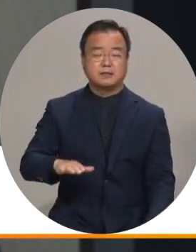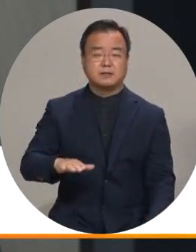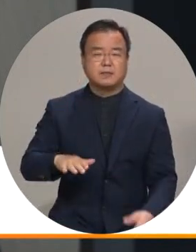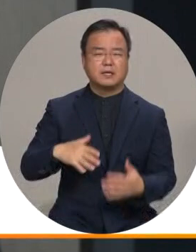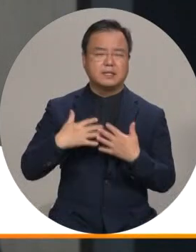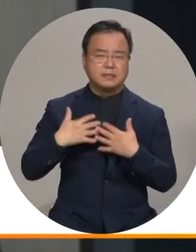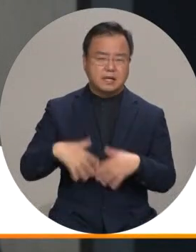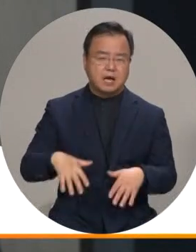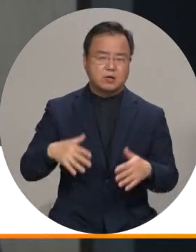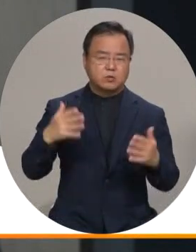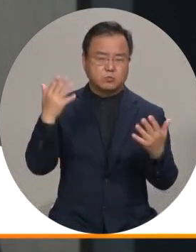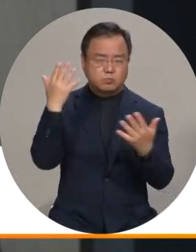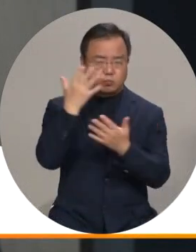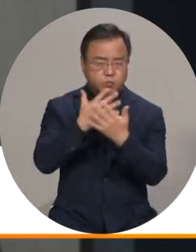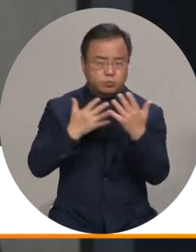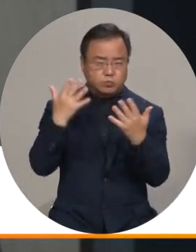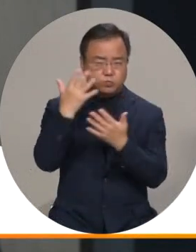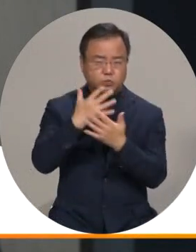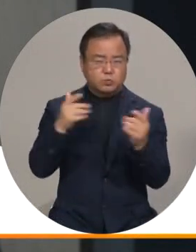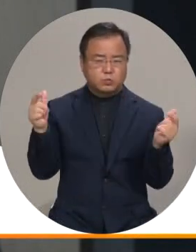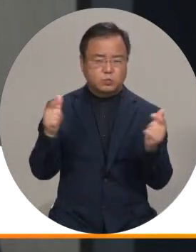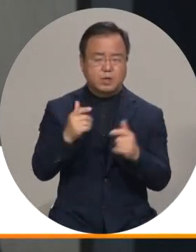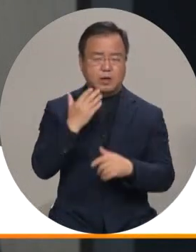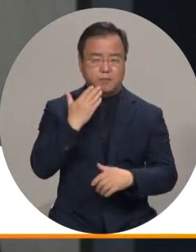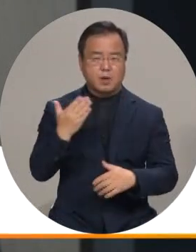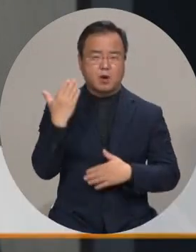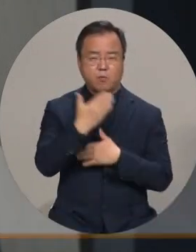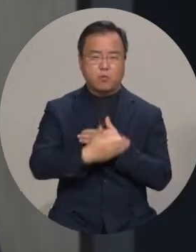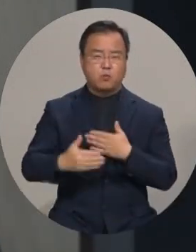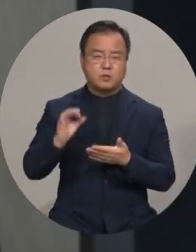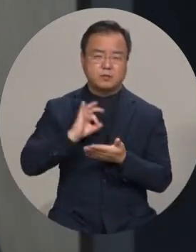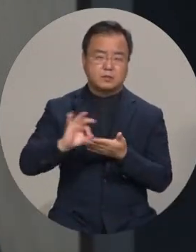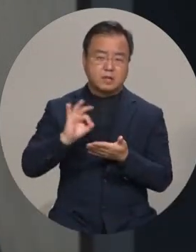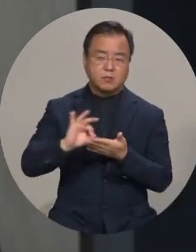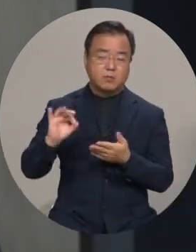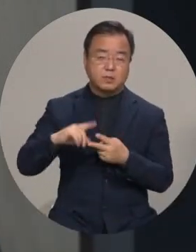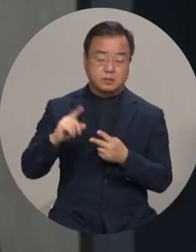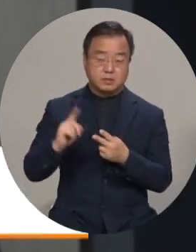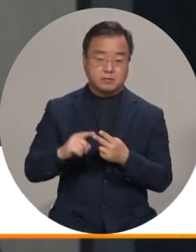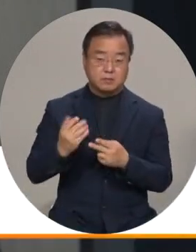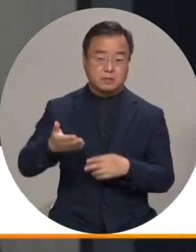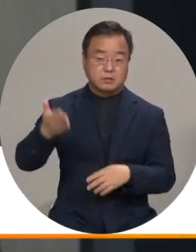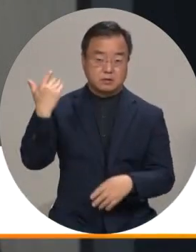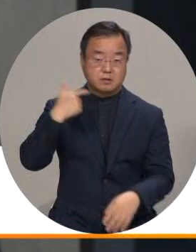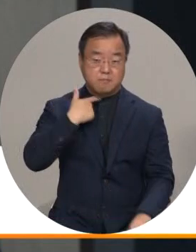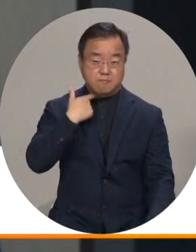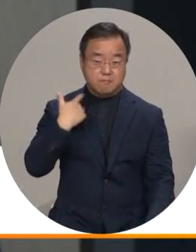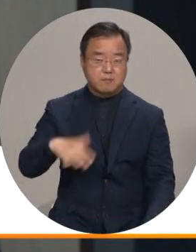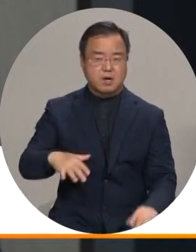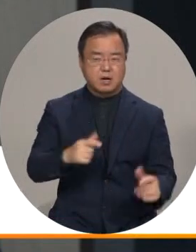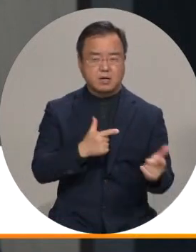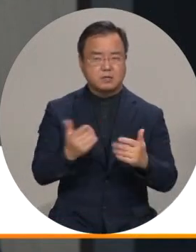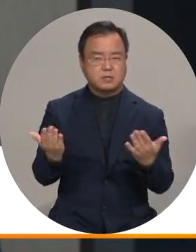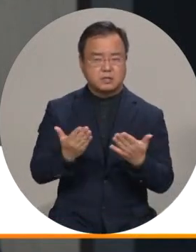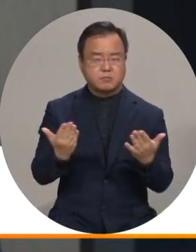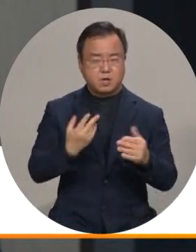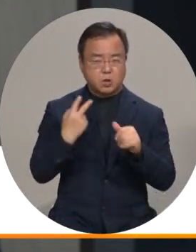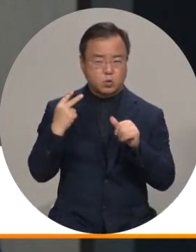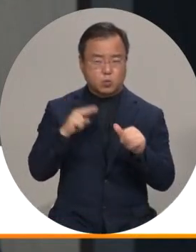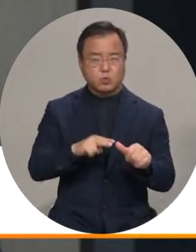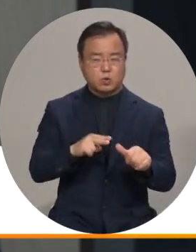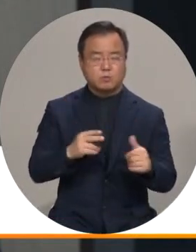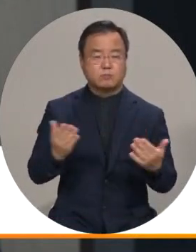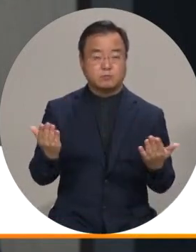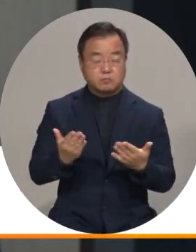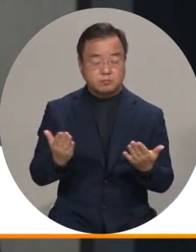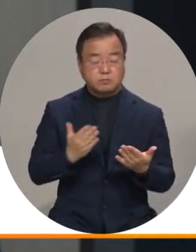있는데요 뭔가 몸을 쓰는 일이나 어 이전에 내가 해보지 않았던 것을 도전해 보는 것 그래서 이제 나 내 스스로